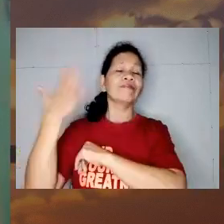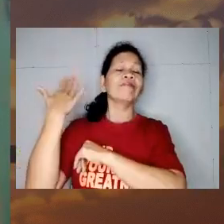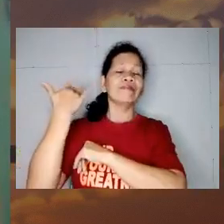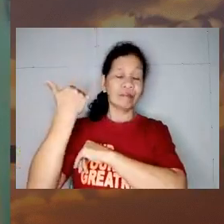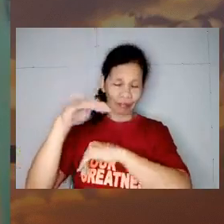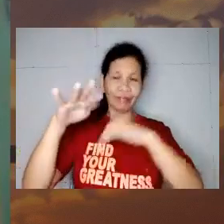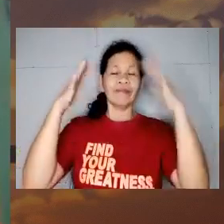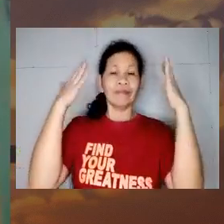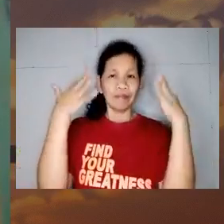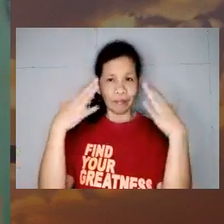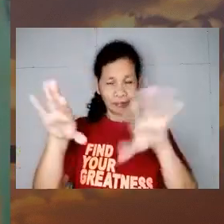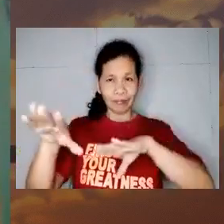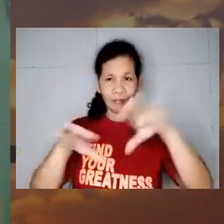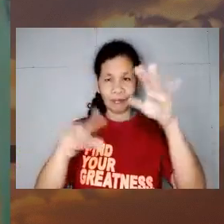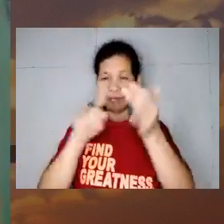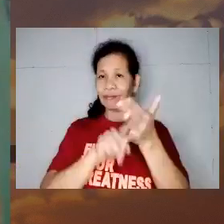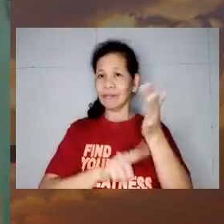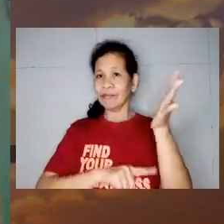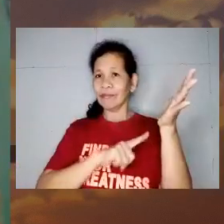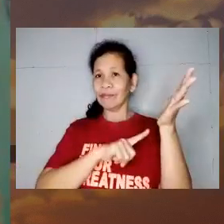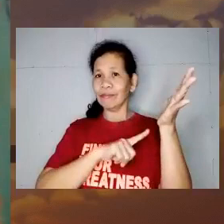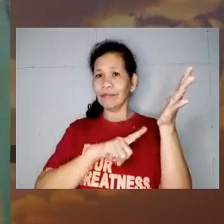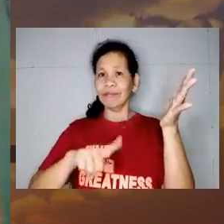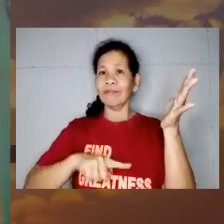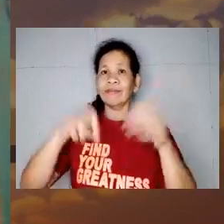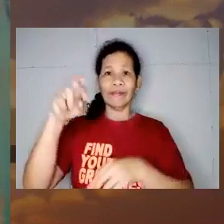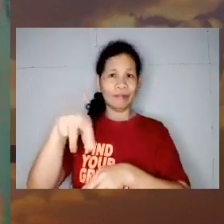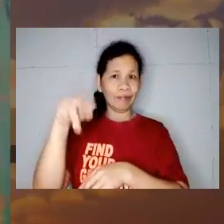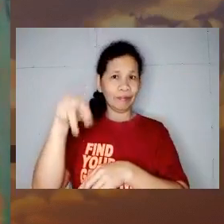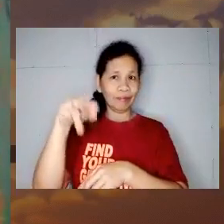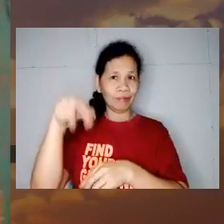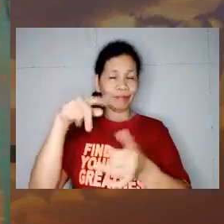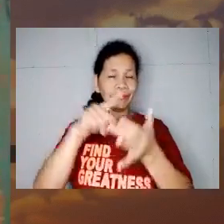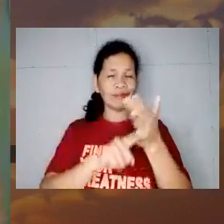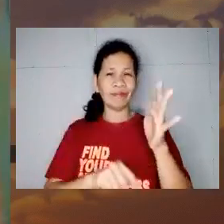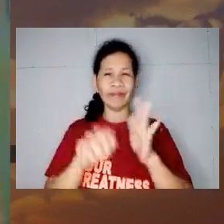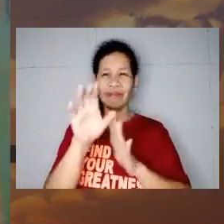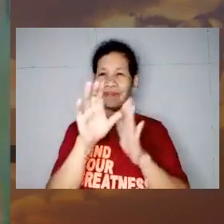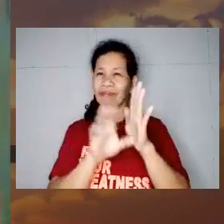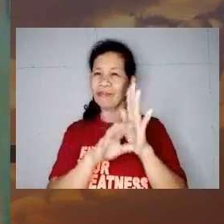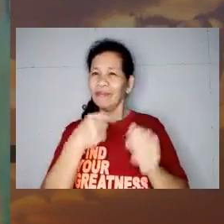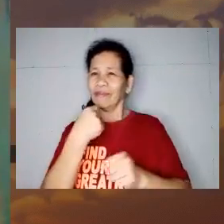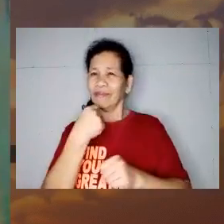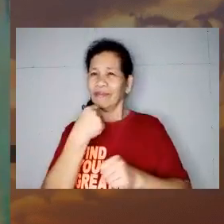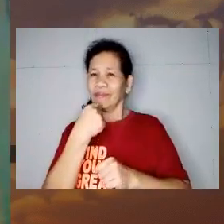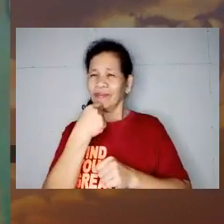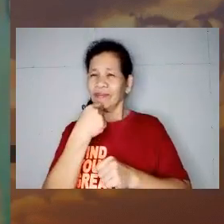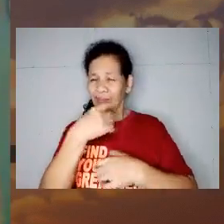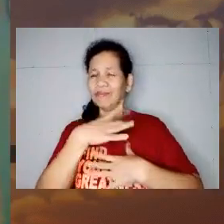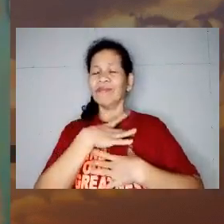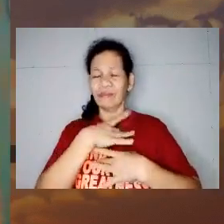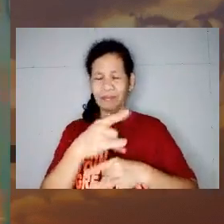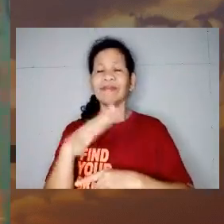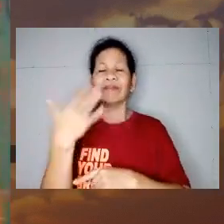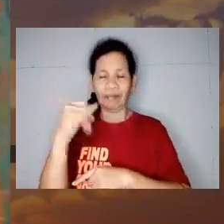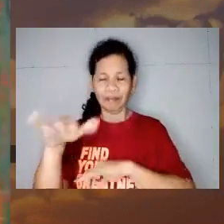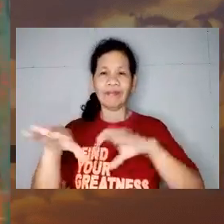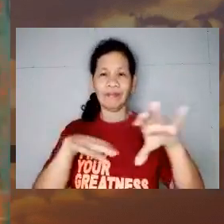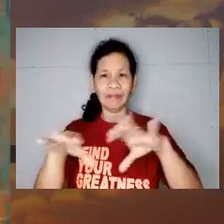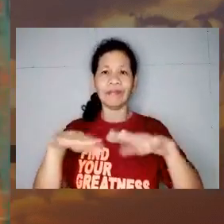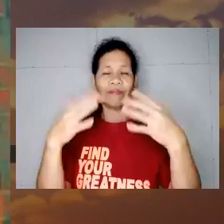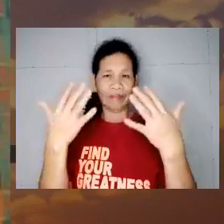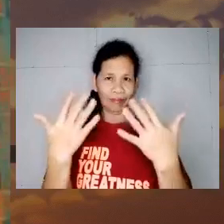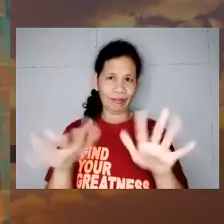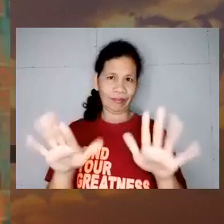ang hinahanap ng kautusan? Ginawa nila yon. At ito naging